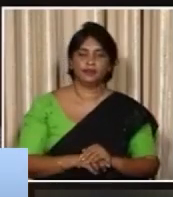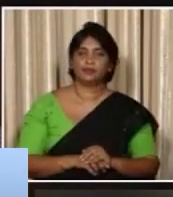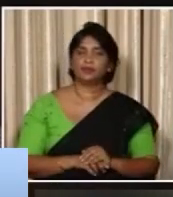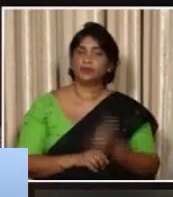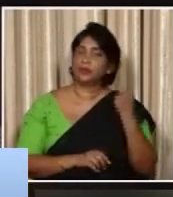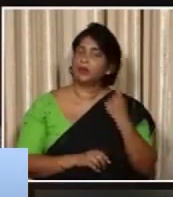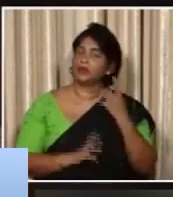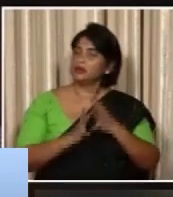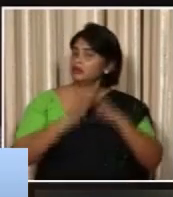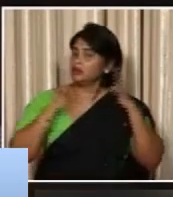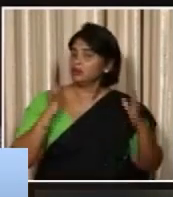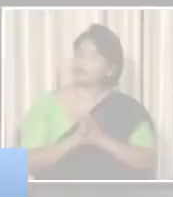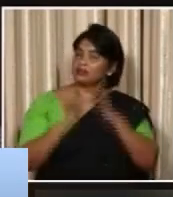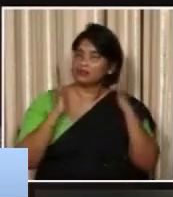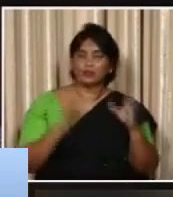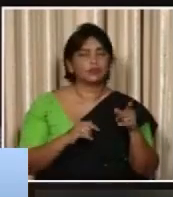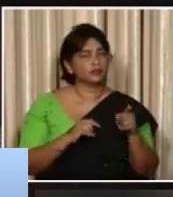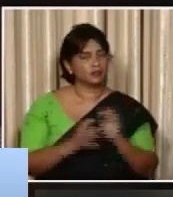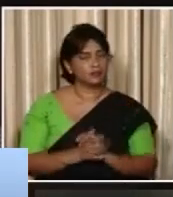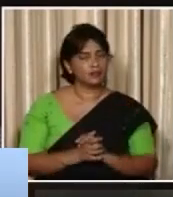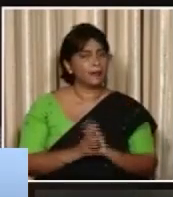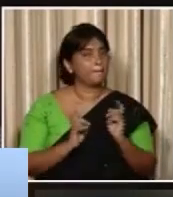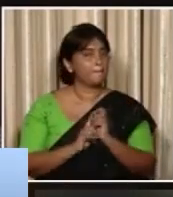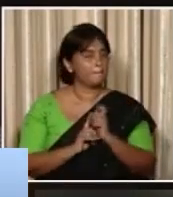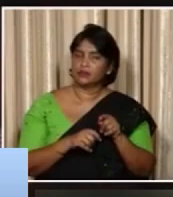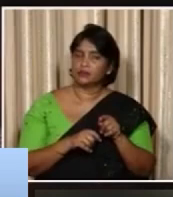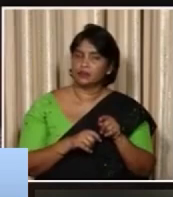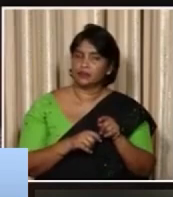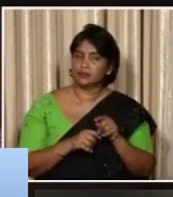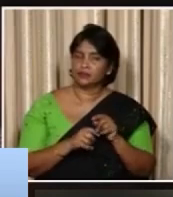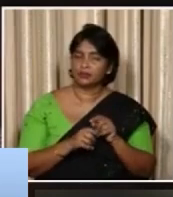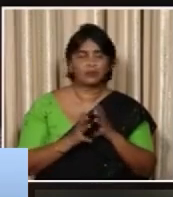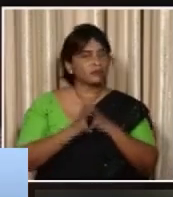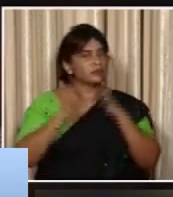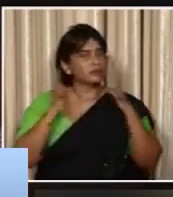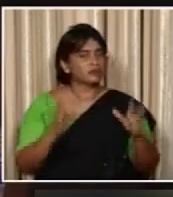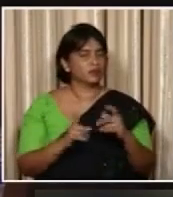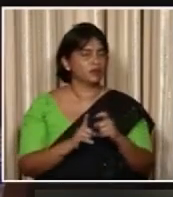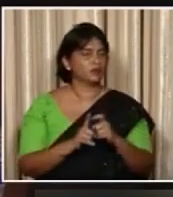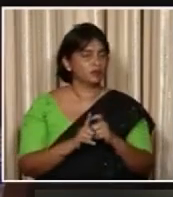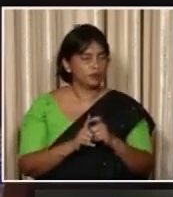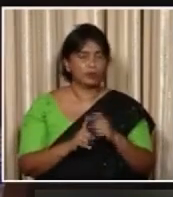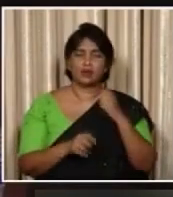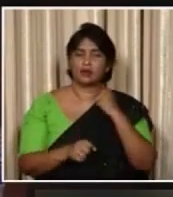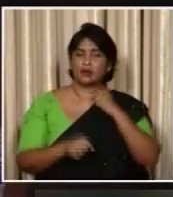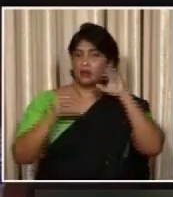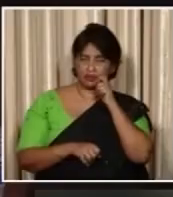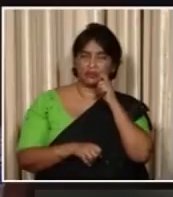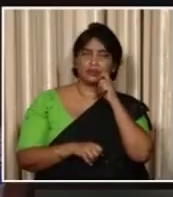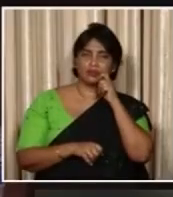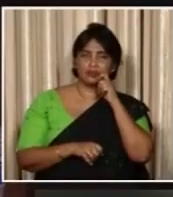දහස් සංඛ්‍යාත දසදහස් සංඛ්‍යාත පලස්තීන ජනතාව මහා දැවැන්ත රාජ්‍ය